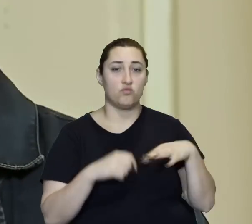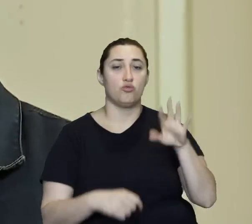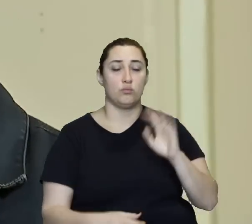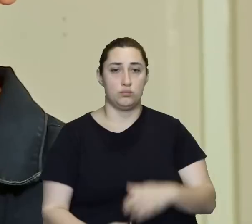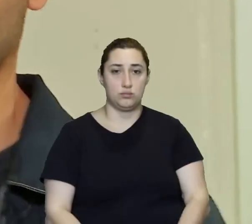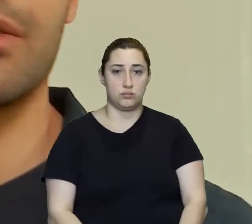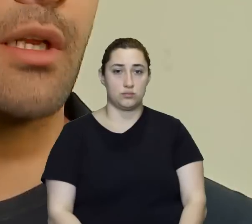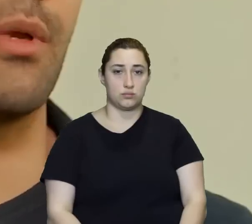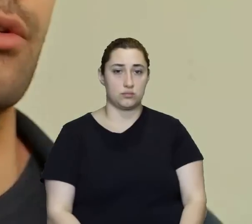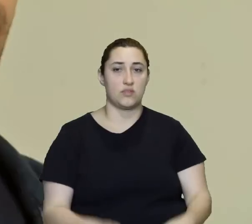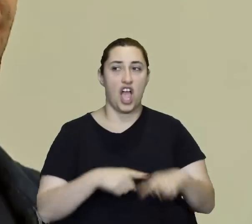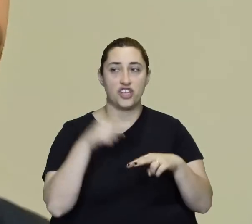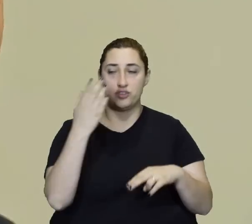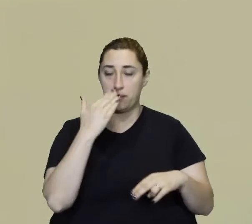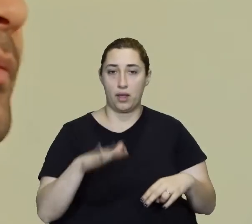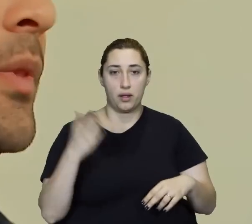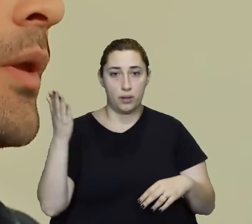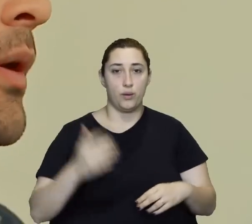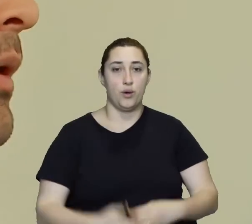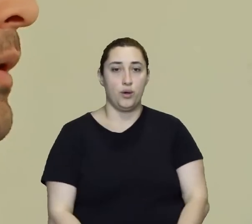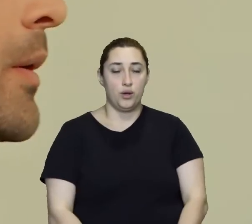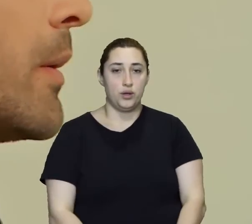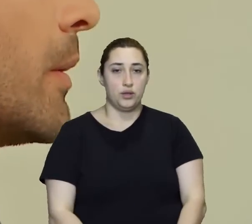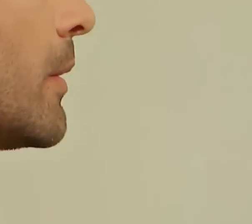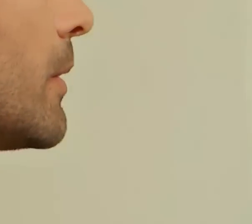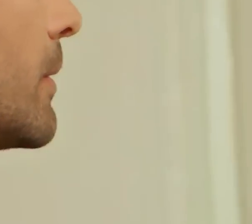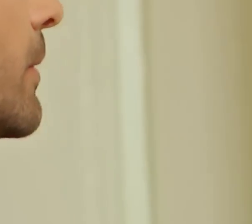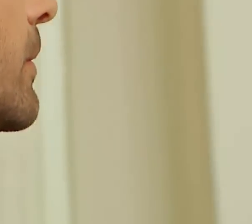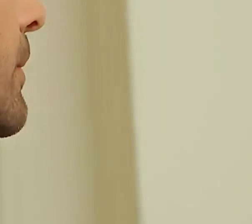Yok. Ayşeler bekliyor.